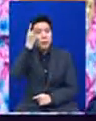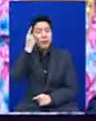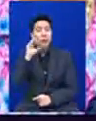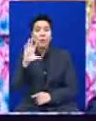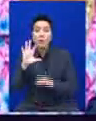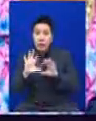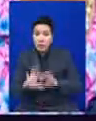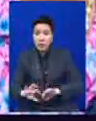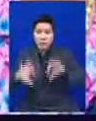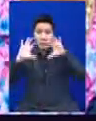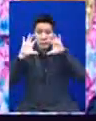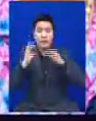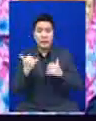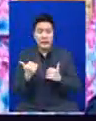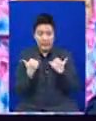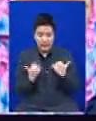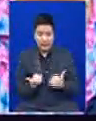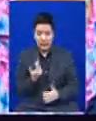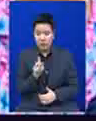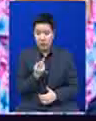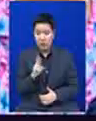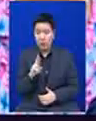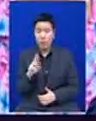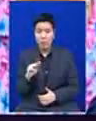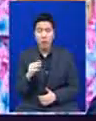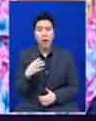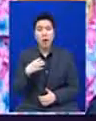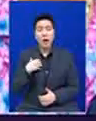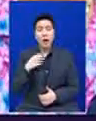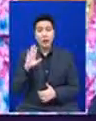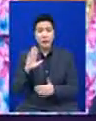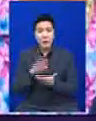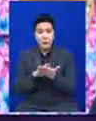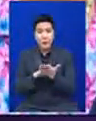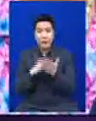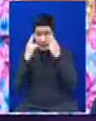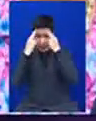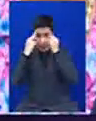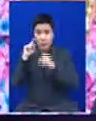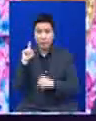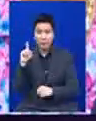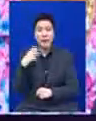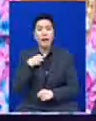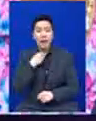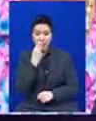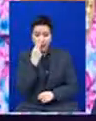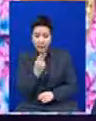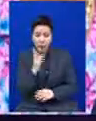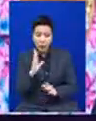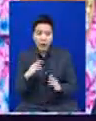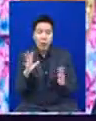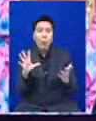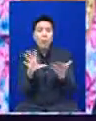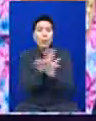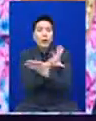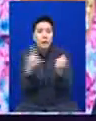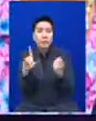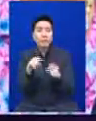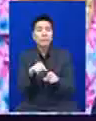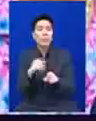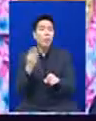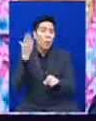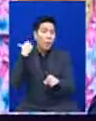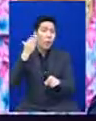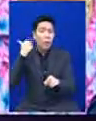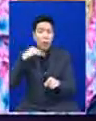ฐบาลท่านนายกรัฐมนตรีอยากเห็นการเล่นน้ำสงกรานต์เป็นวัฒนธรรมที่คน